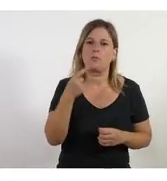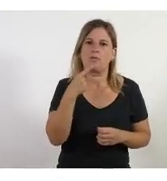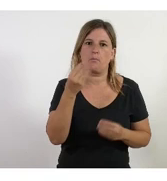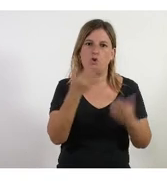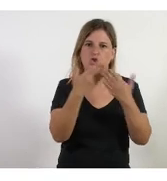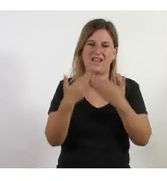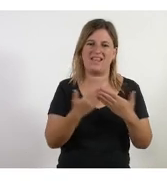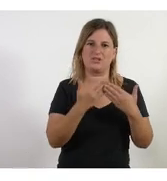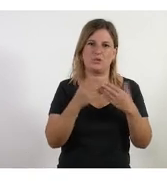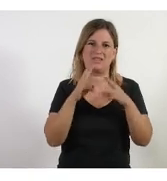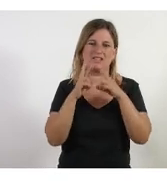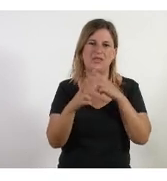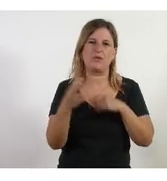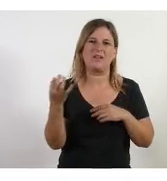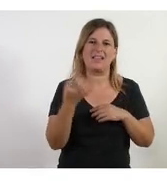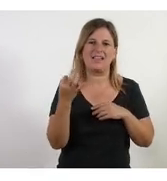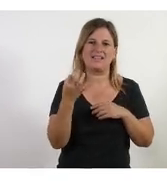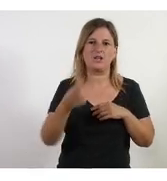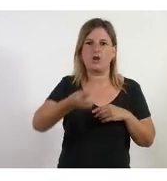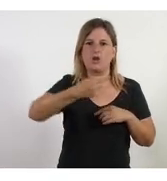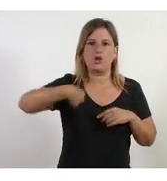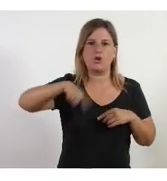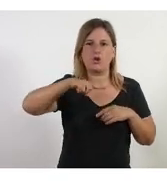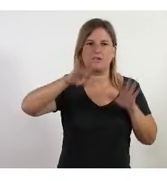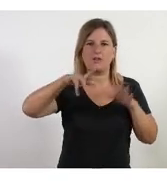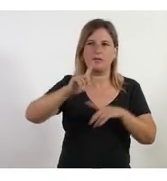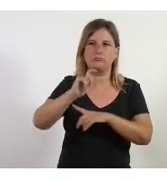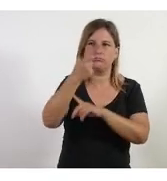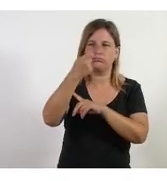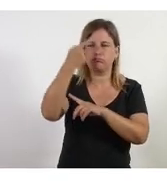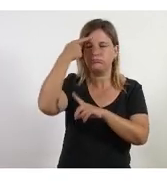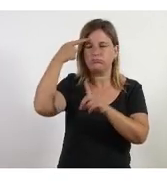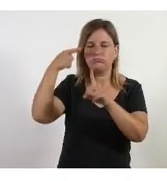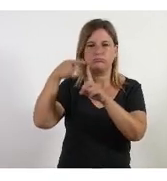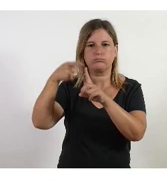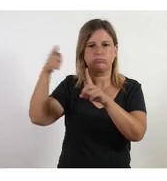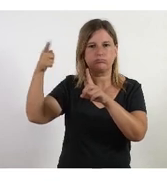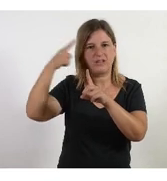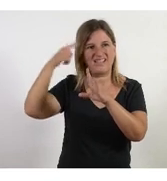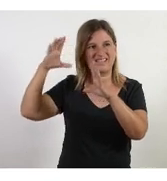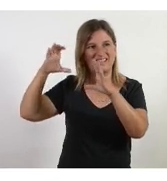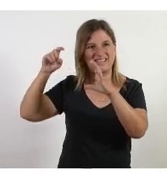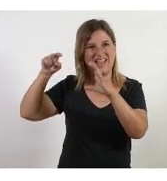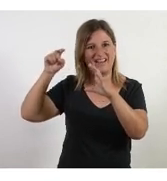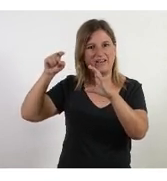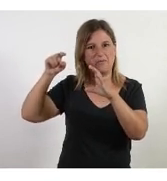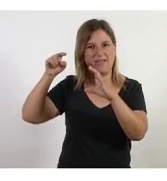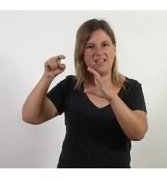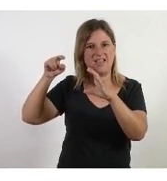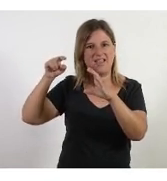estudis al respecte. Això vol dir que quan nosaltres aconseguim focalitzar l'atenció d'una manera determinada, el nostre